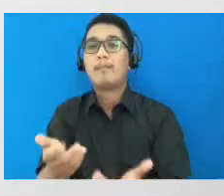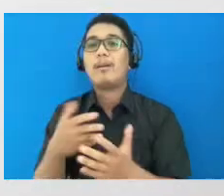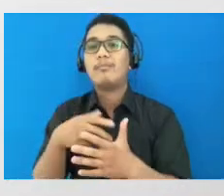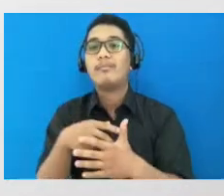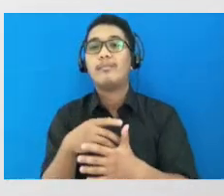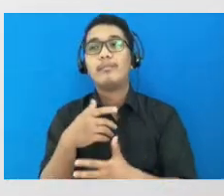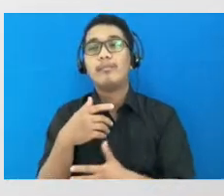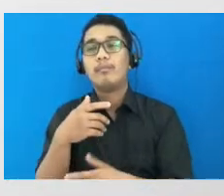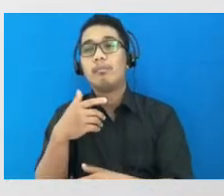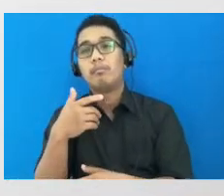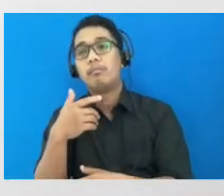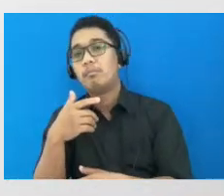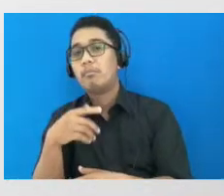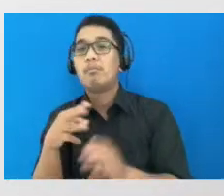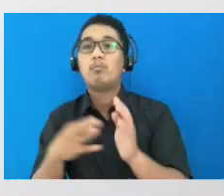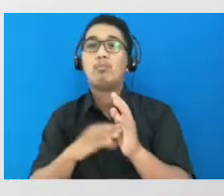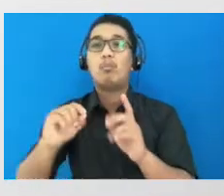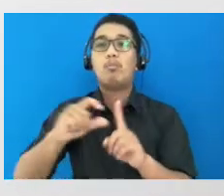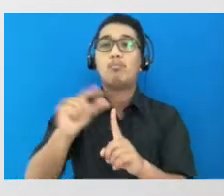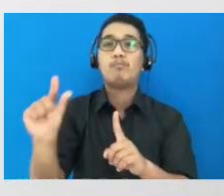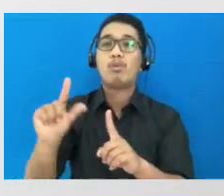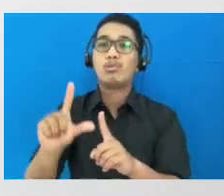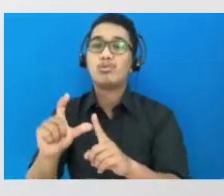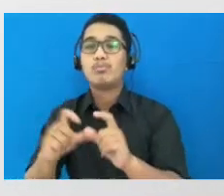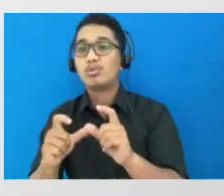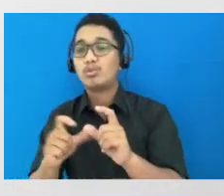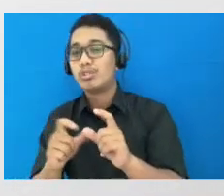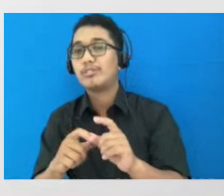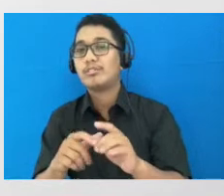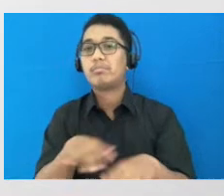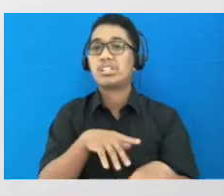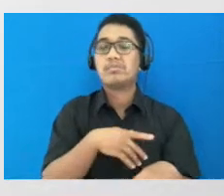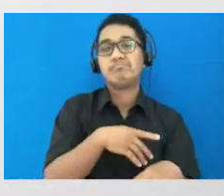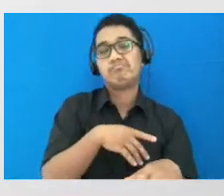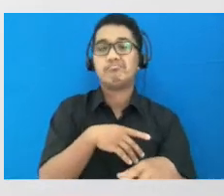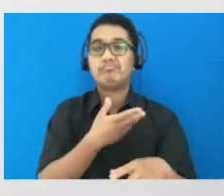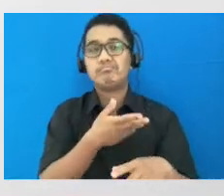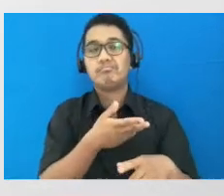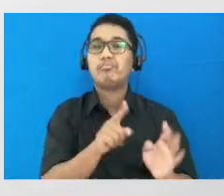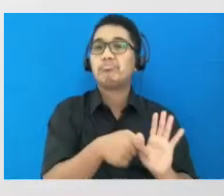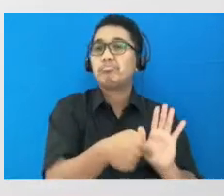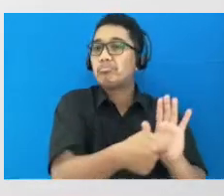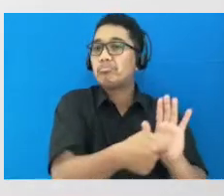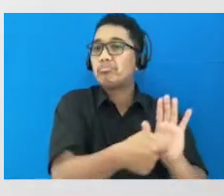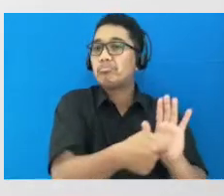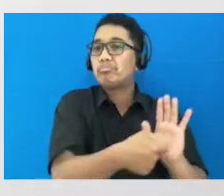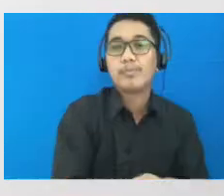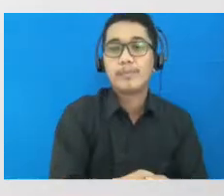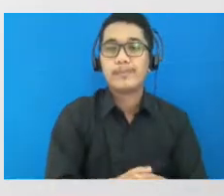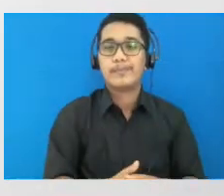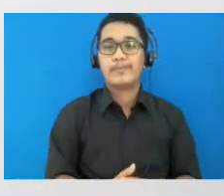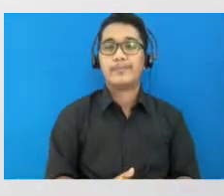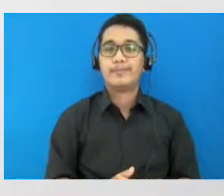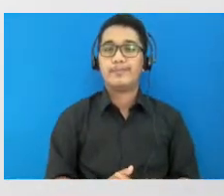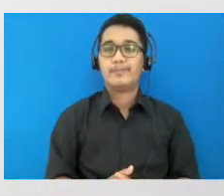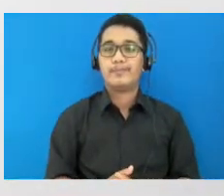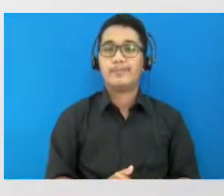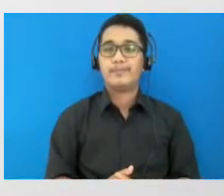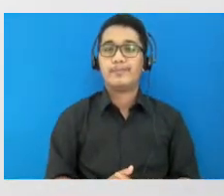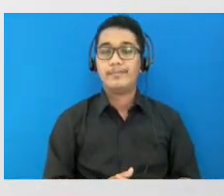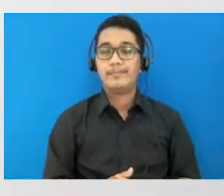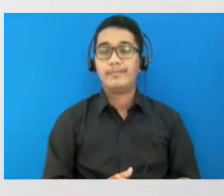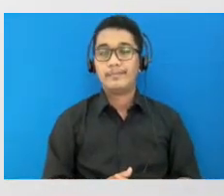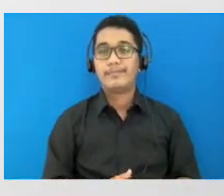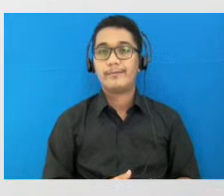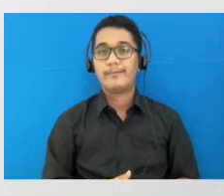berbagai macam modus, yaitu dengan iming-iming, dengan menakuti, dengan mendapatkan kepercayaan-kepercayaan yang